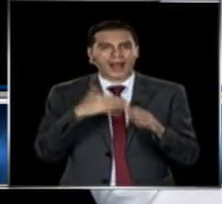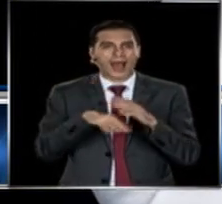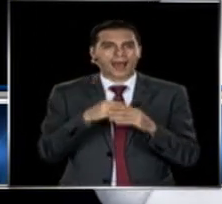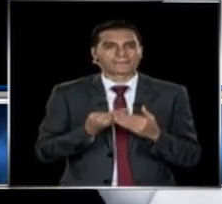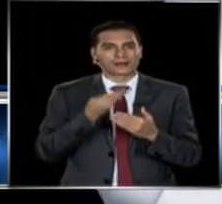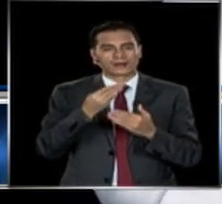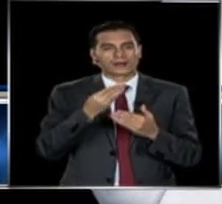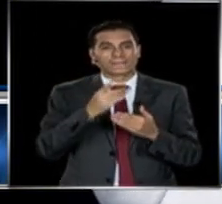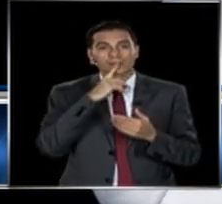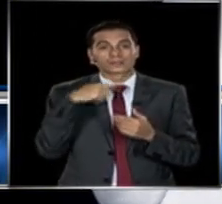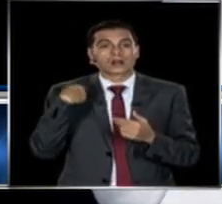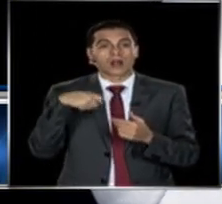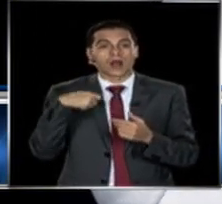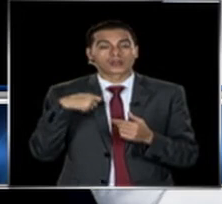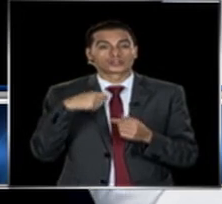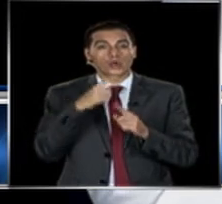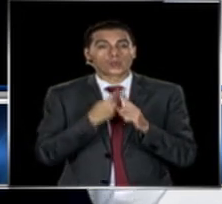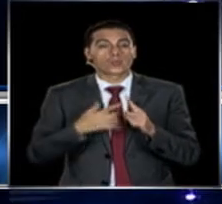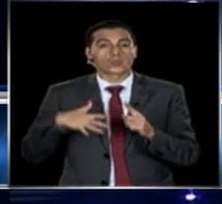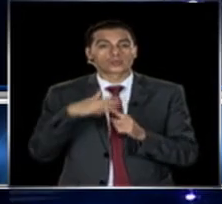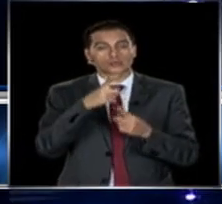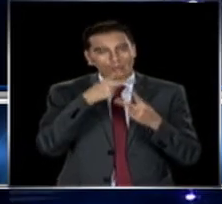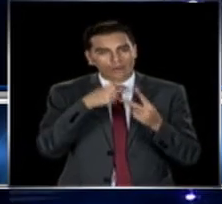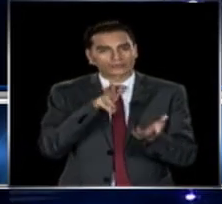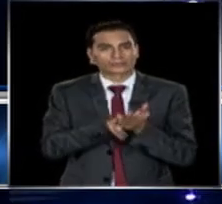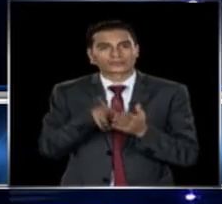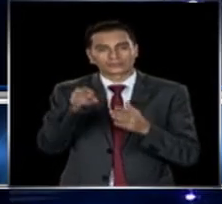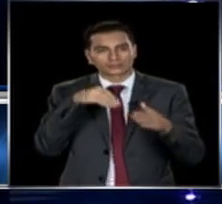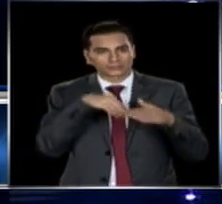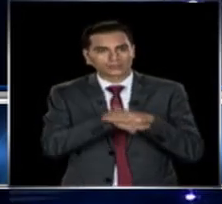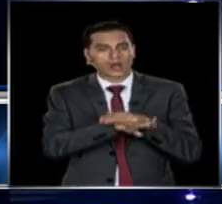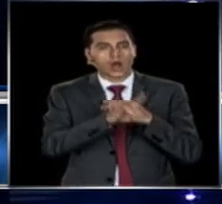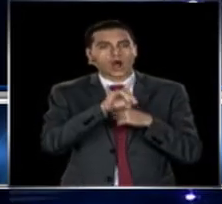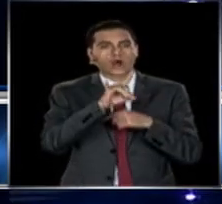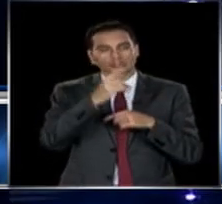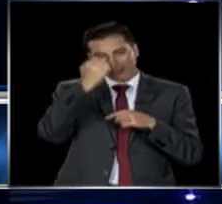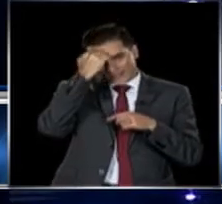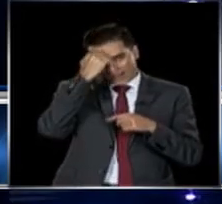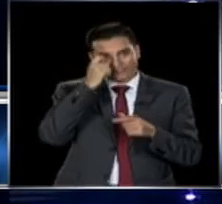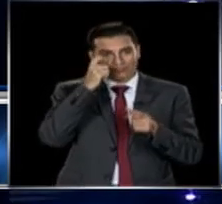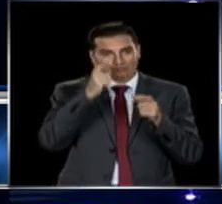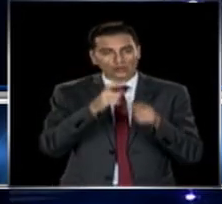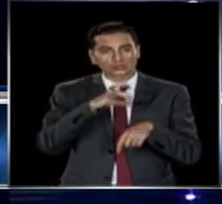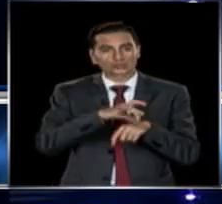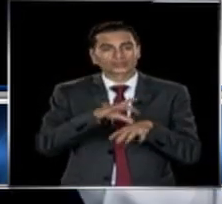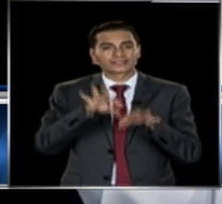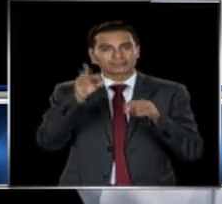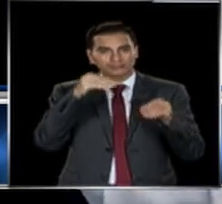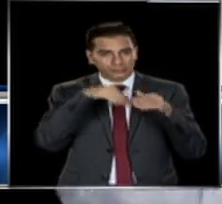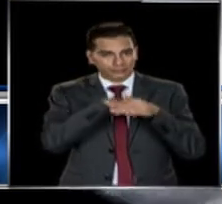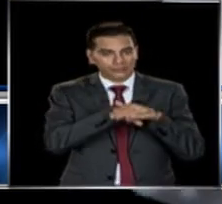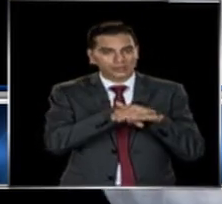سيادته وافق إن إحنا نعين 10,000 أخصائي وباحث. مش هنستنى بقى لما